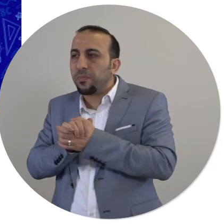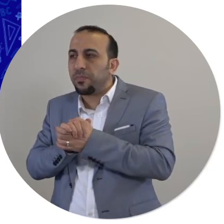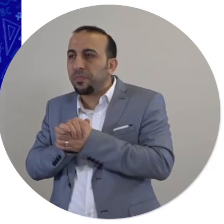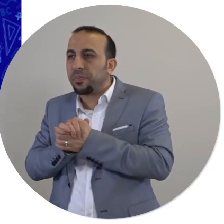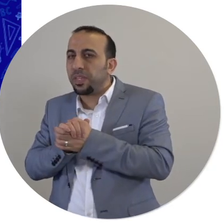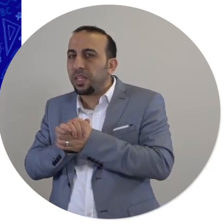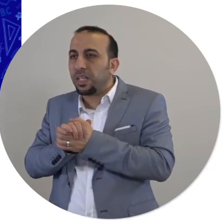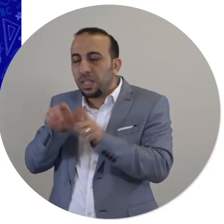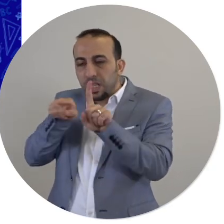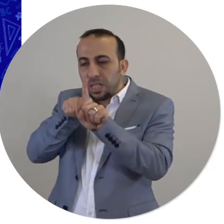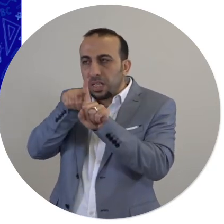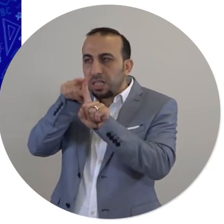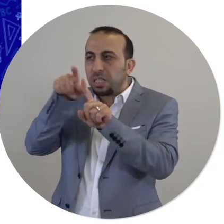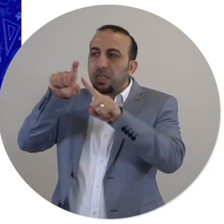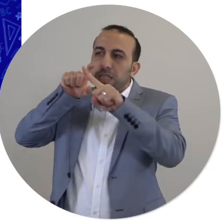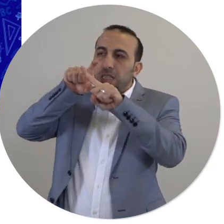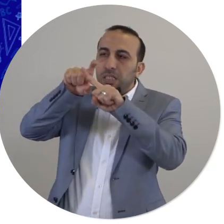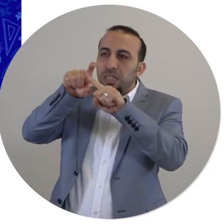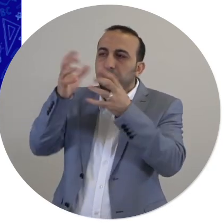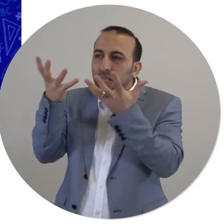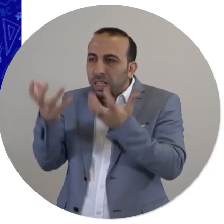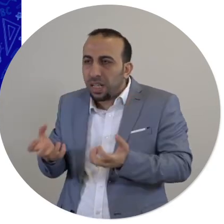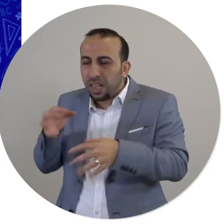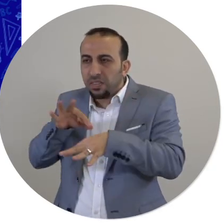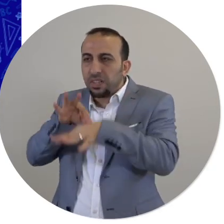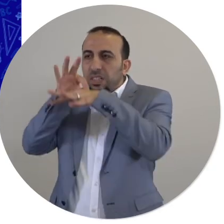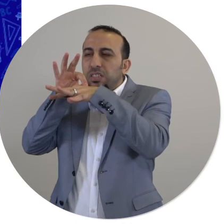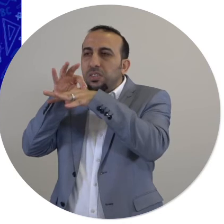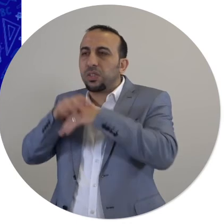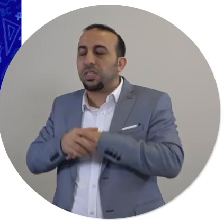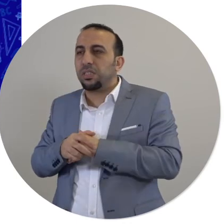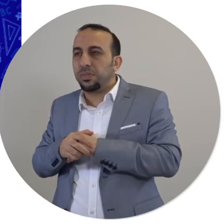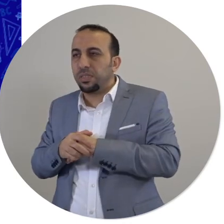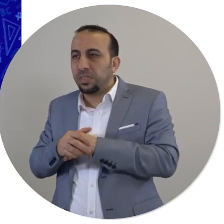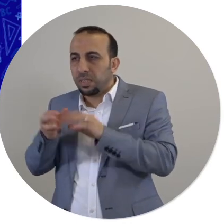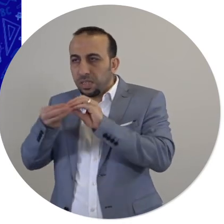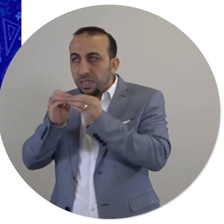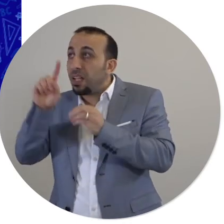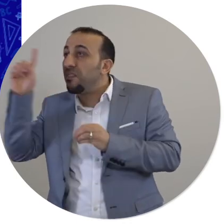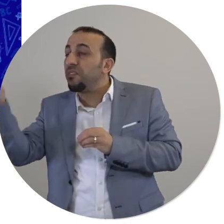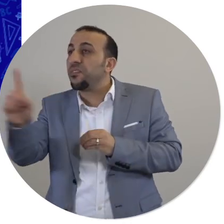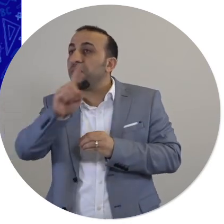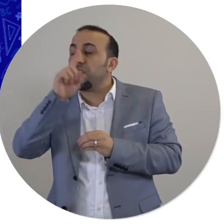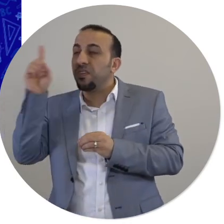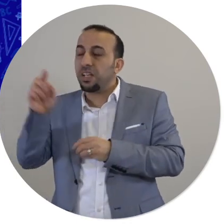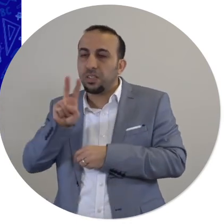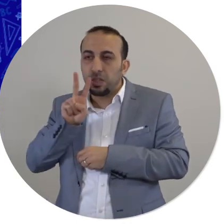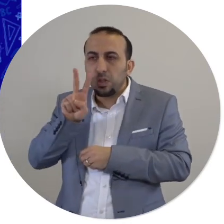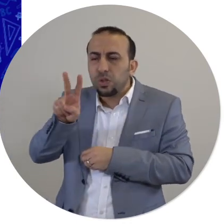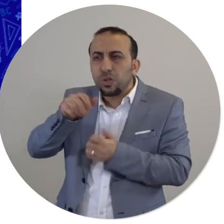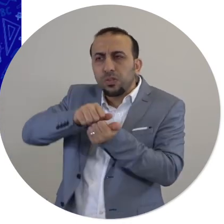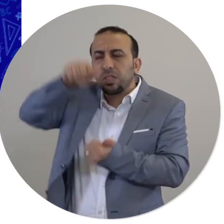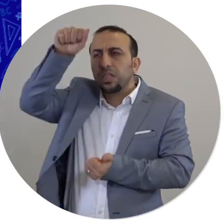يوضح نسب الكثافة السكانية بالتدريج من الأفتح إلى أغمج لون. نلاحظ في